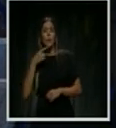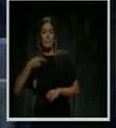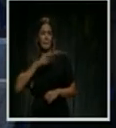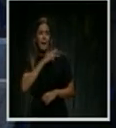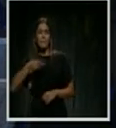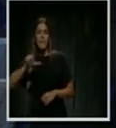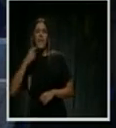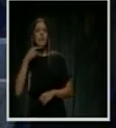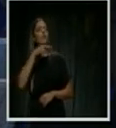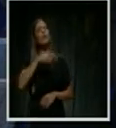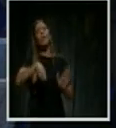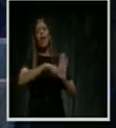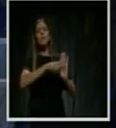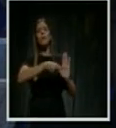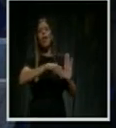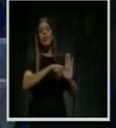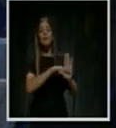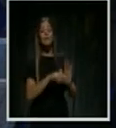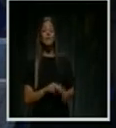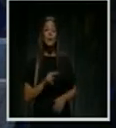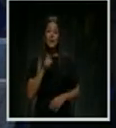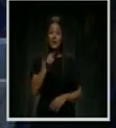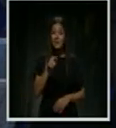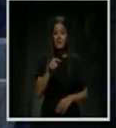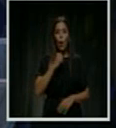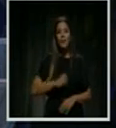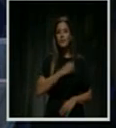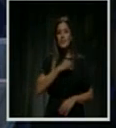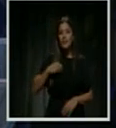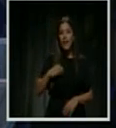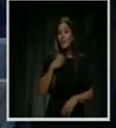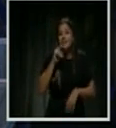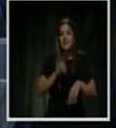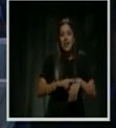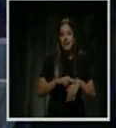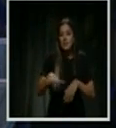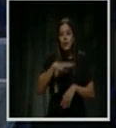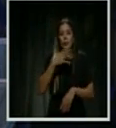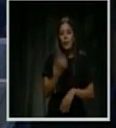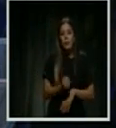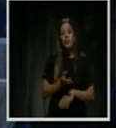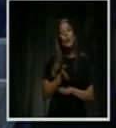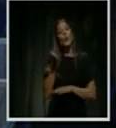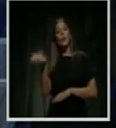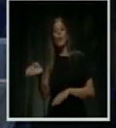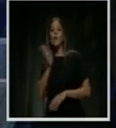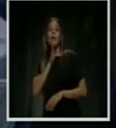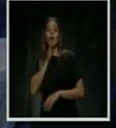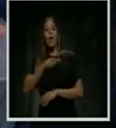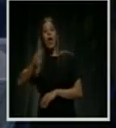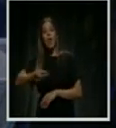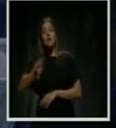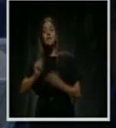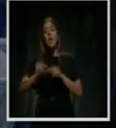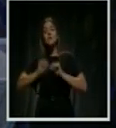u int ikollok tmur privat jekk ikollok biex inkella jkollok tistenna sena, sentejn, tlieta,